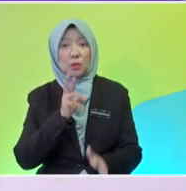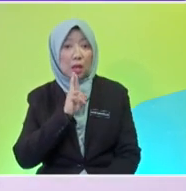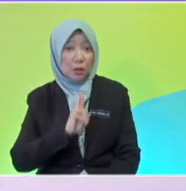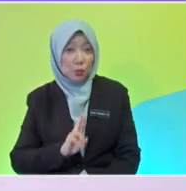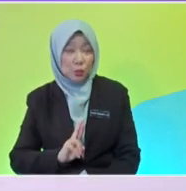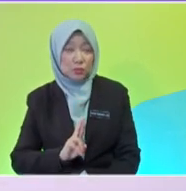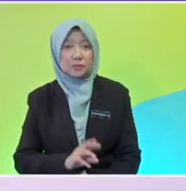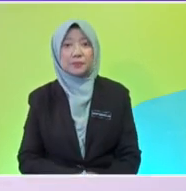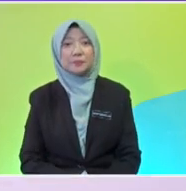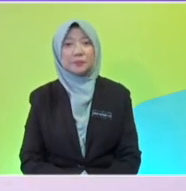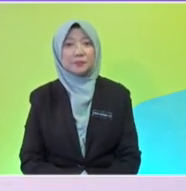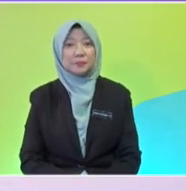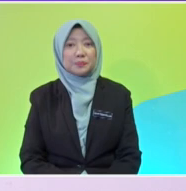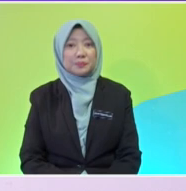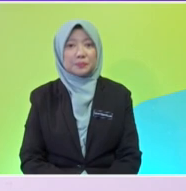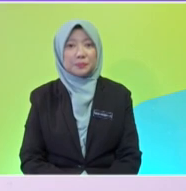tidak larut nih oke